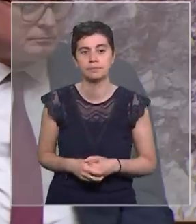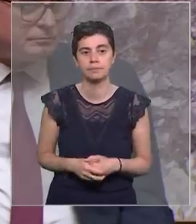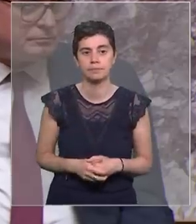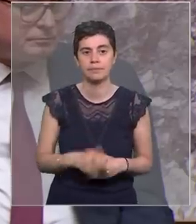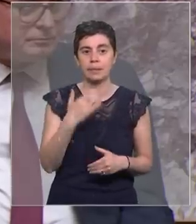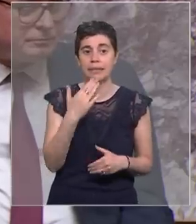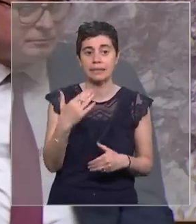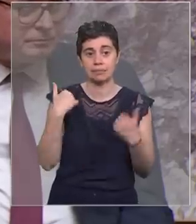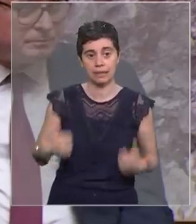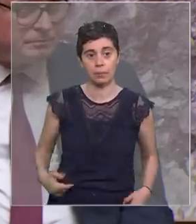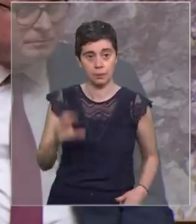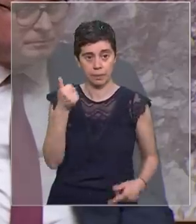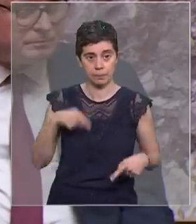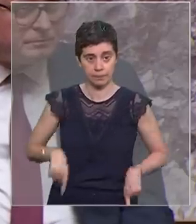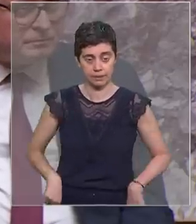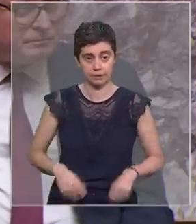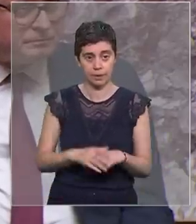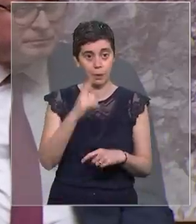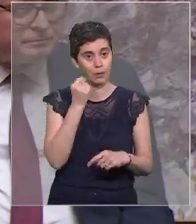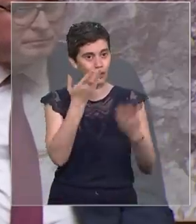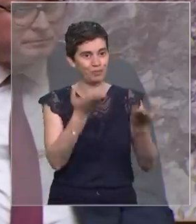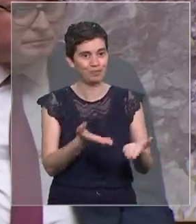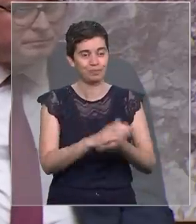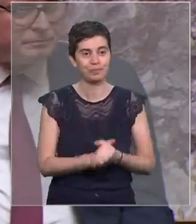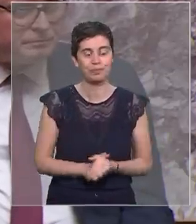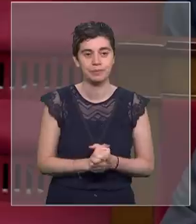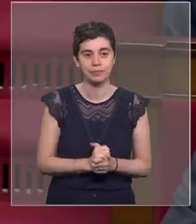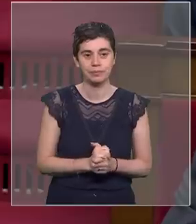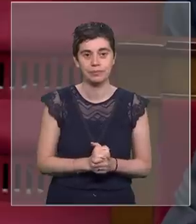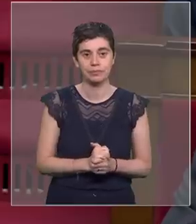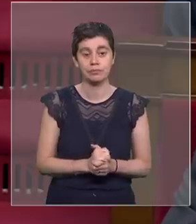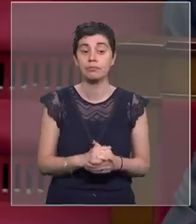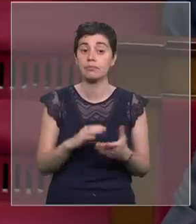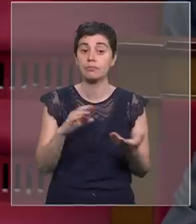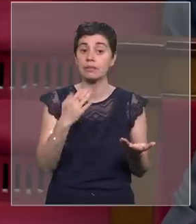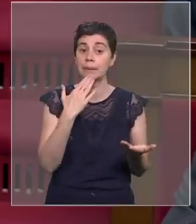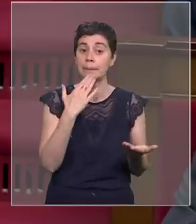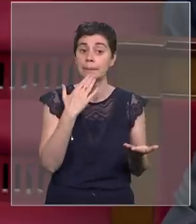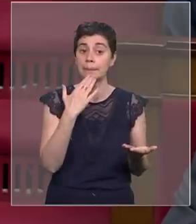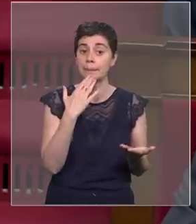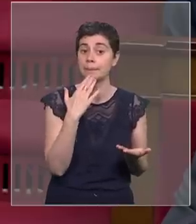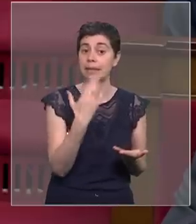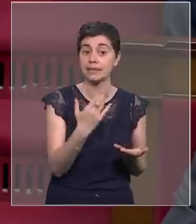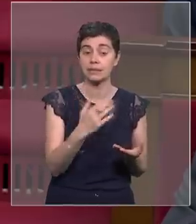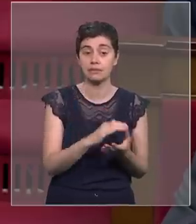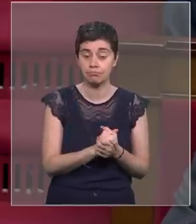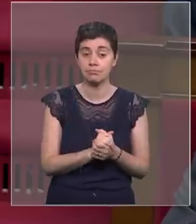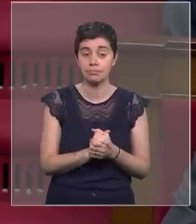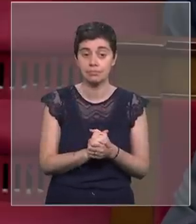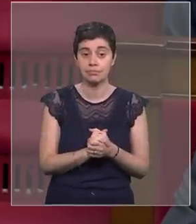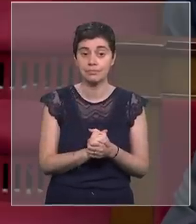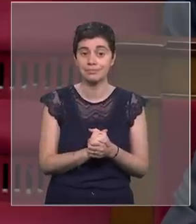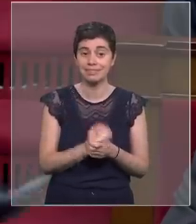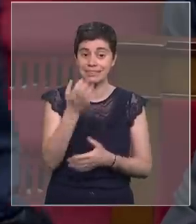Merci Madame la Première Ministre. Monsieur le Président. Je vous remercie de vos mots